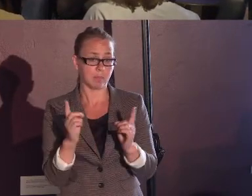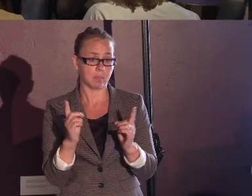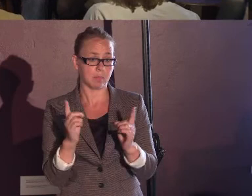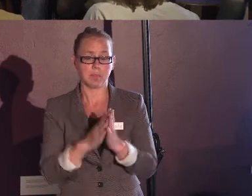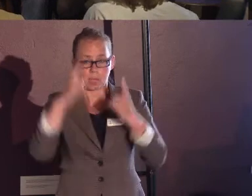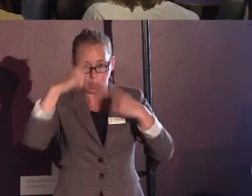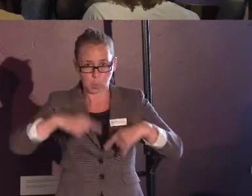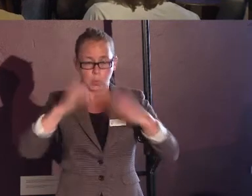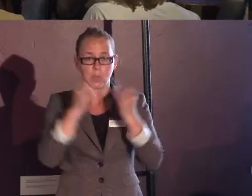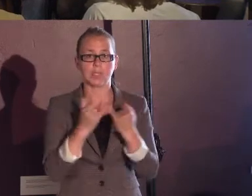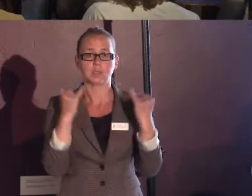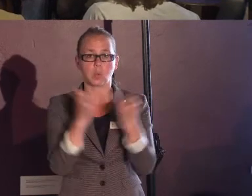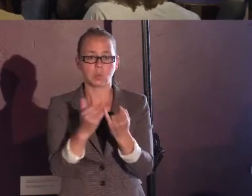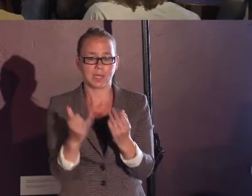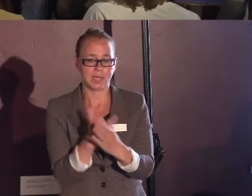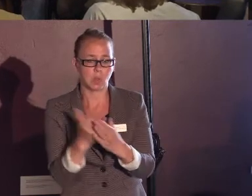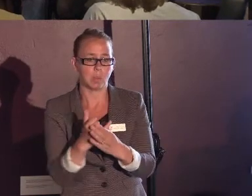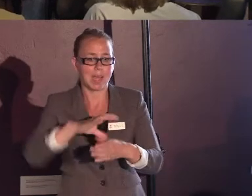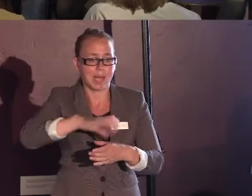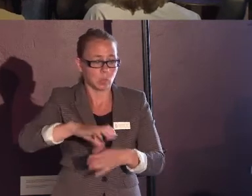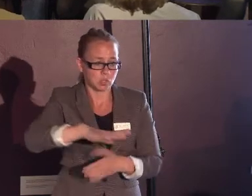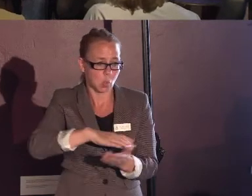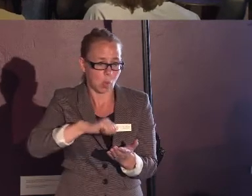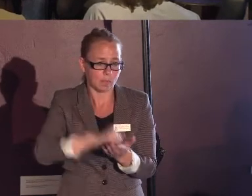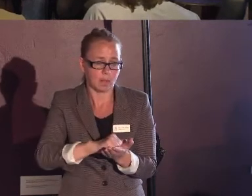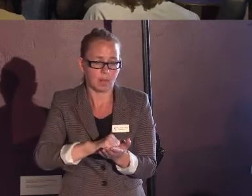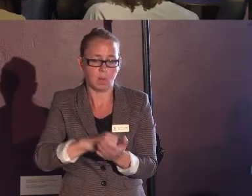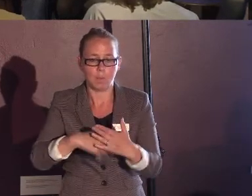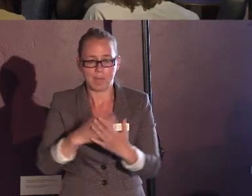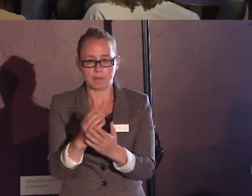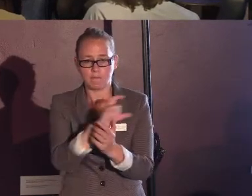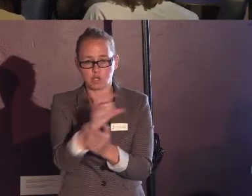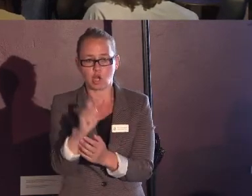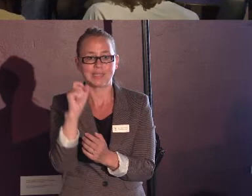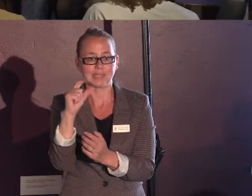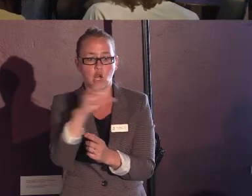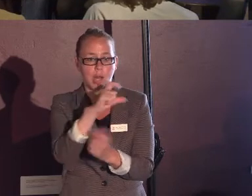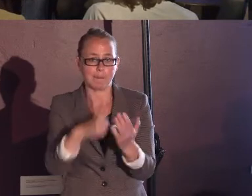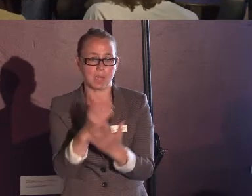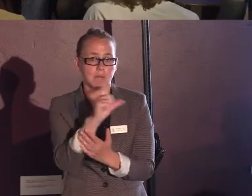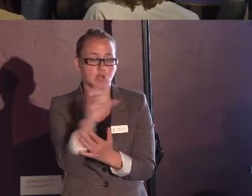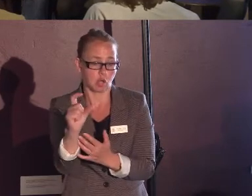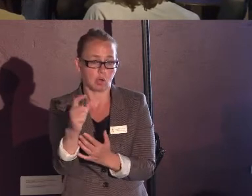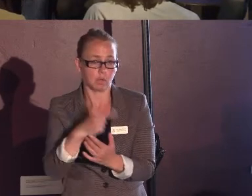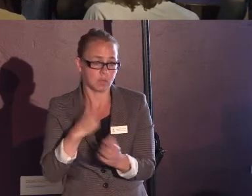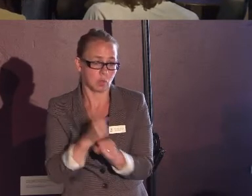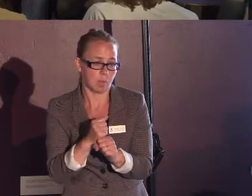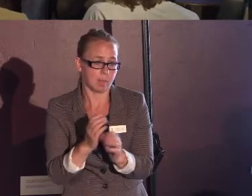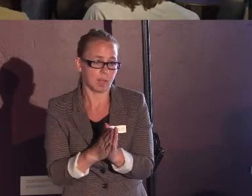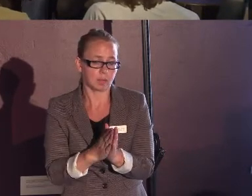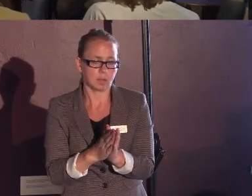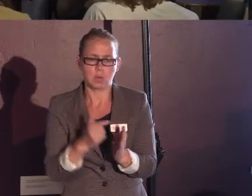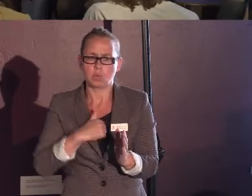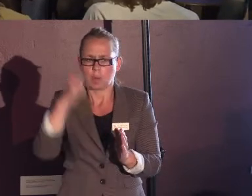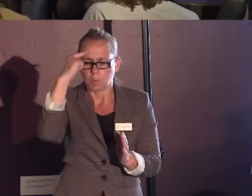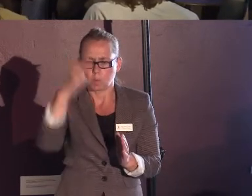mellan kulturinstitutioner inom Region Skåne och medieföretag, digitala medieföretag. Och jag tror att vi måste